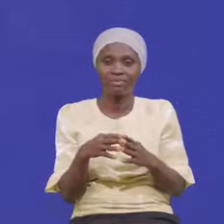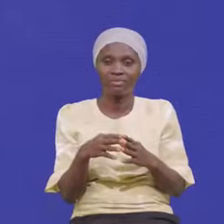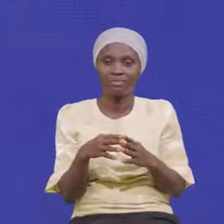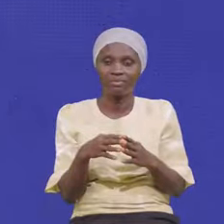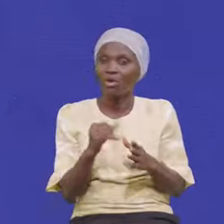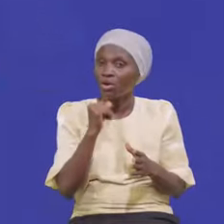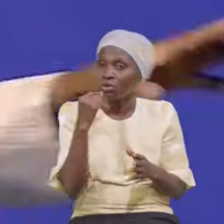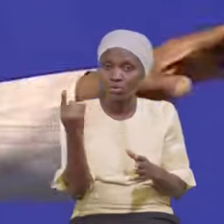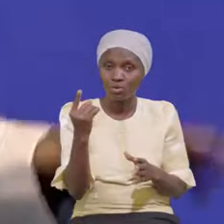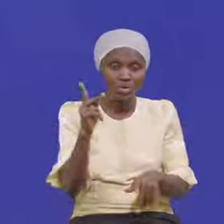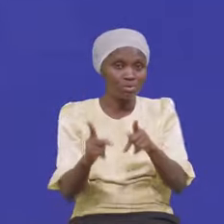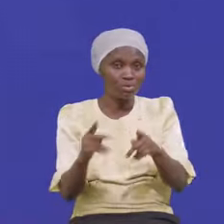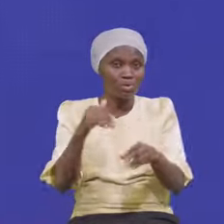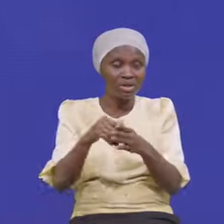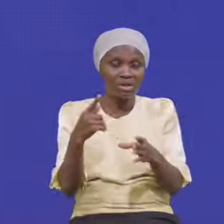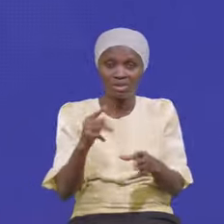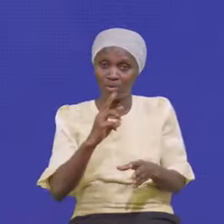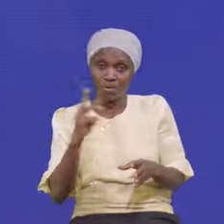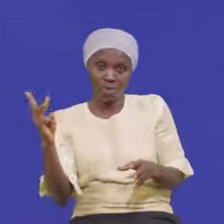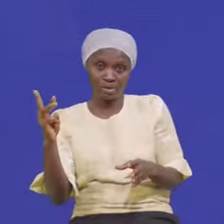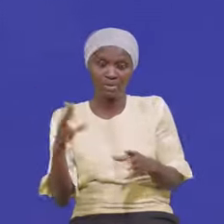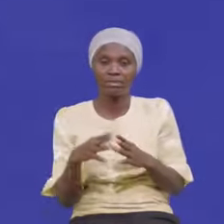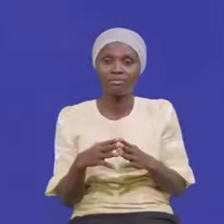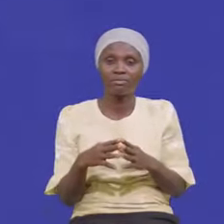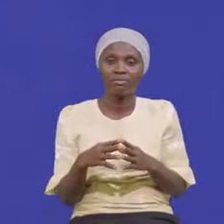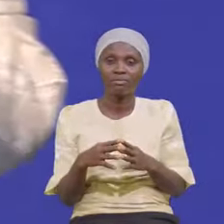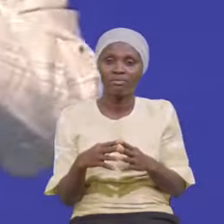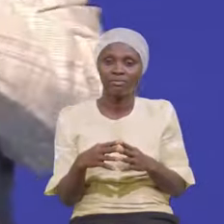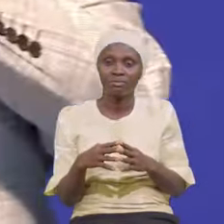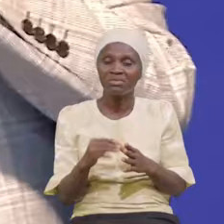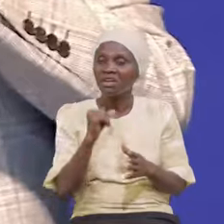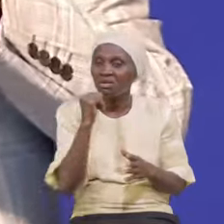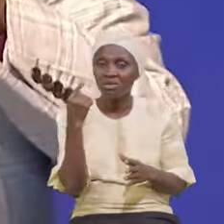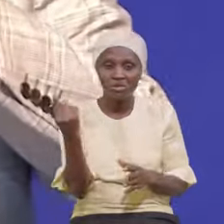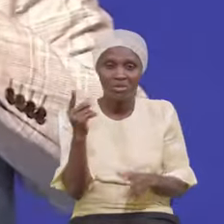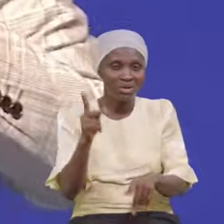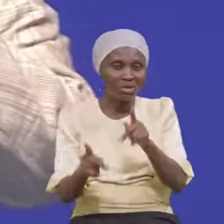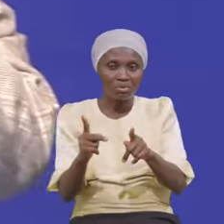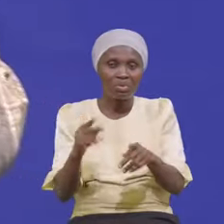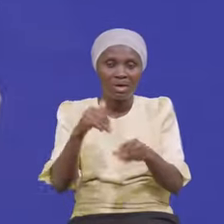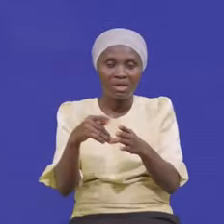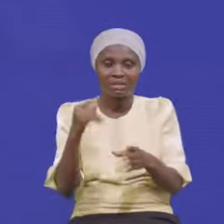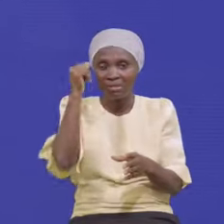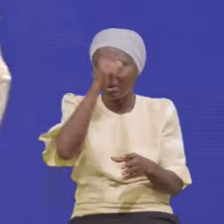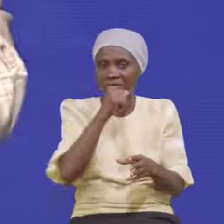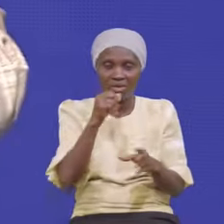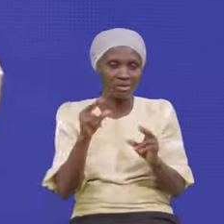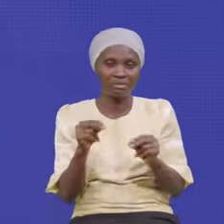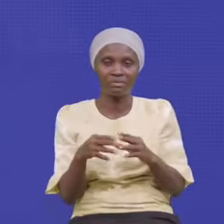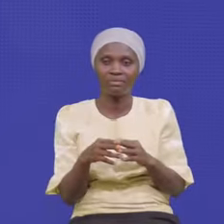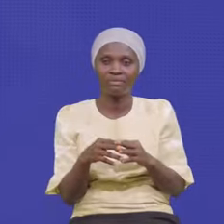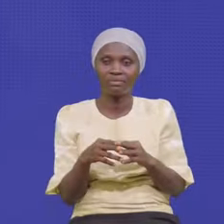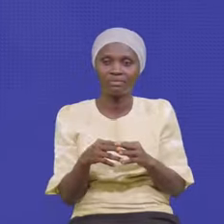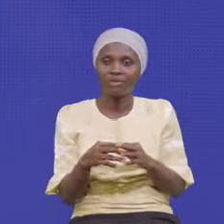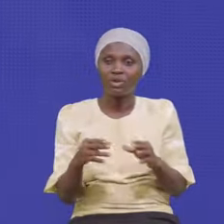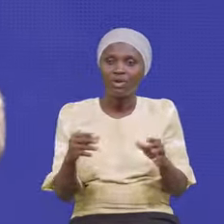కాదు. Not only the people in the west. కేవలం పడమర దేశాలకు మాత్రమే కాదు. Not only the people in Africa. కేవలం ఆఫ్రికా దేశస్తులకే